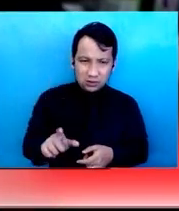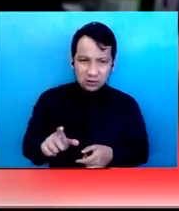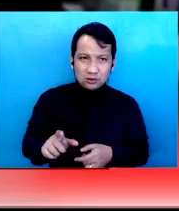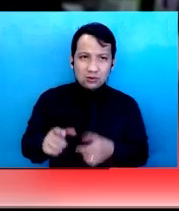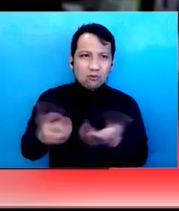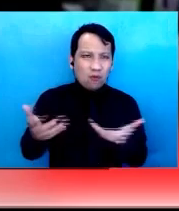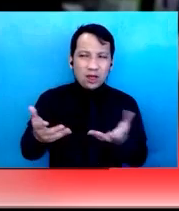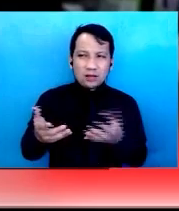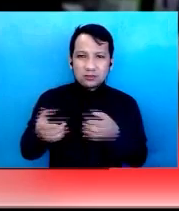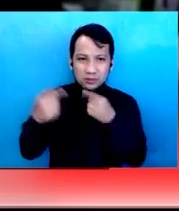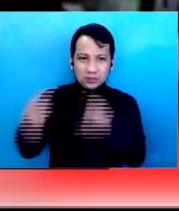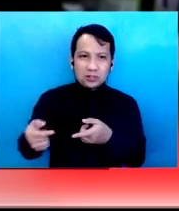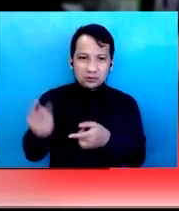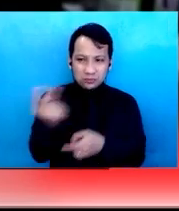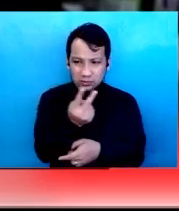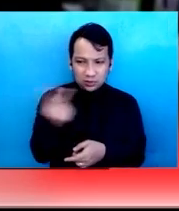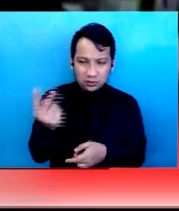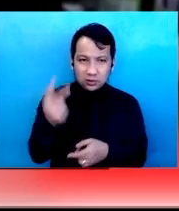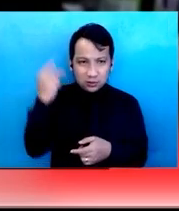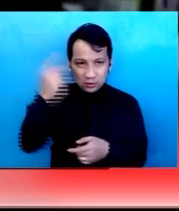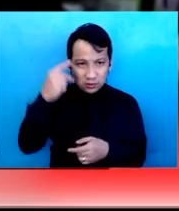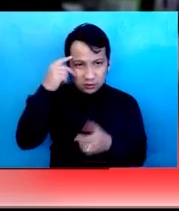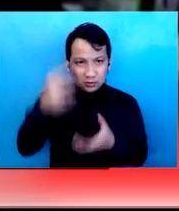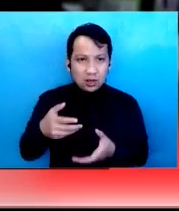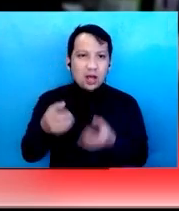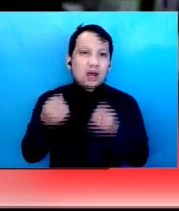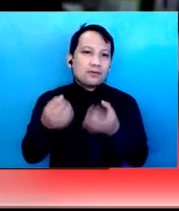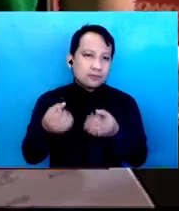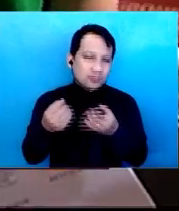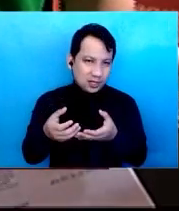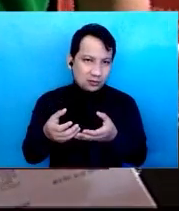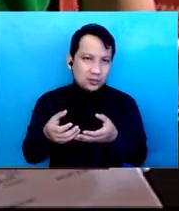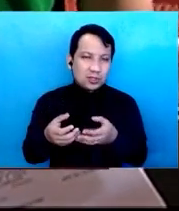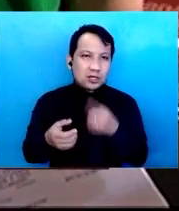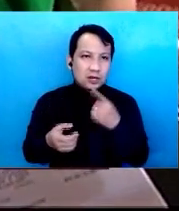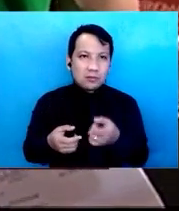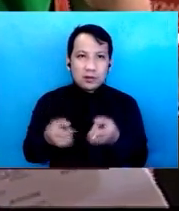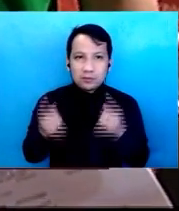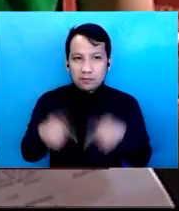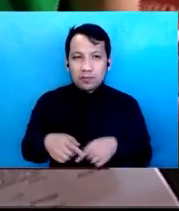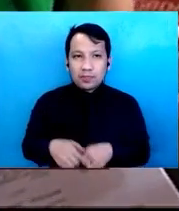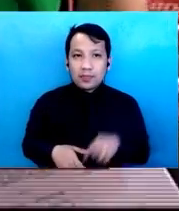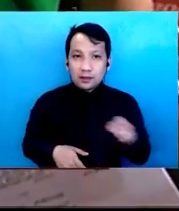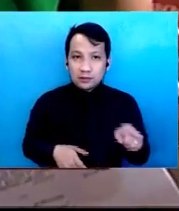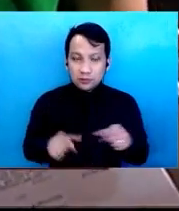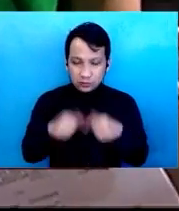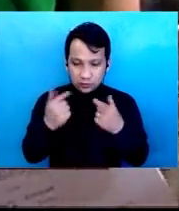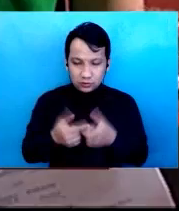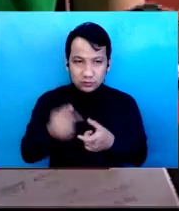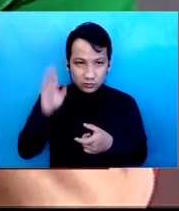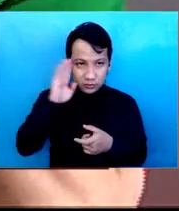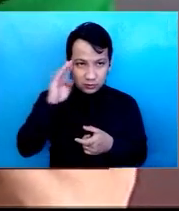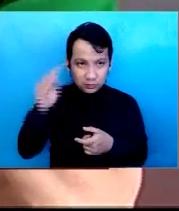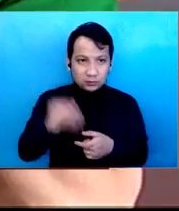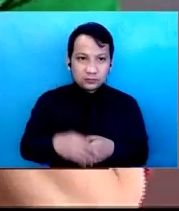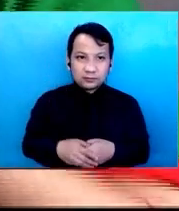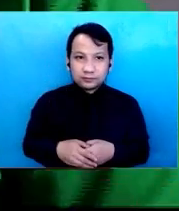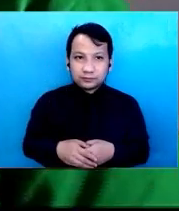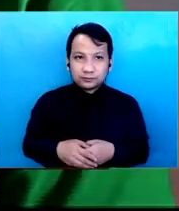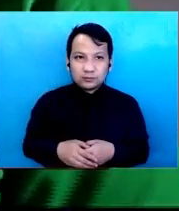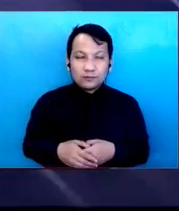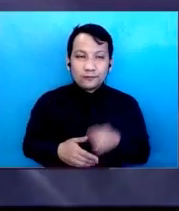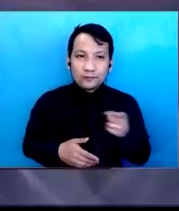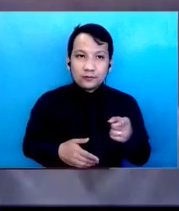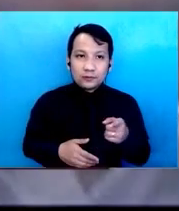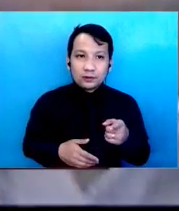with regard to both politicians because marami talaga ang maapektuhan. Sagot naman ng kampo ni BBM sa pa-blind item ng